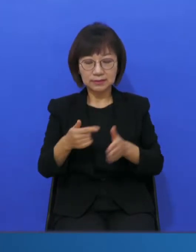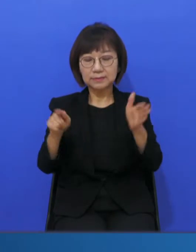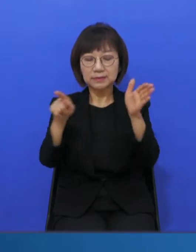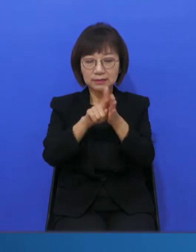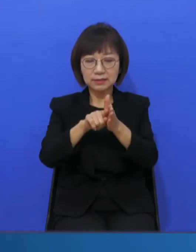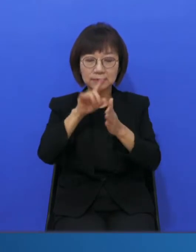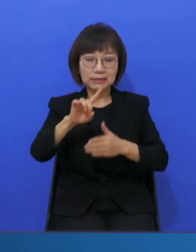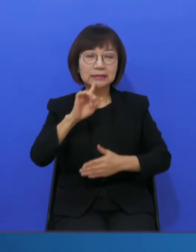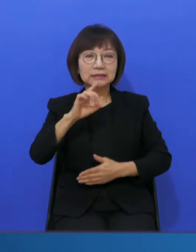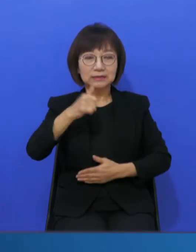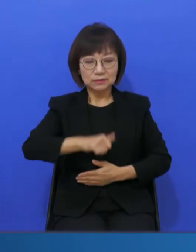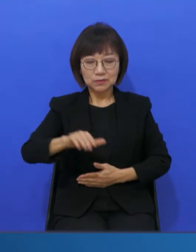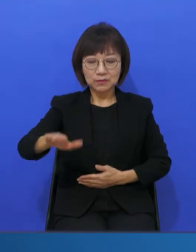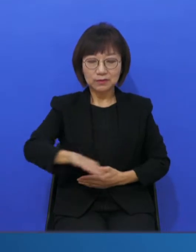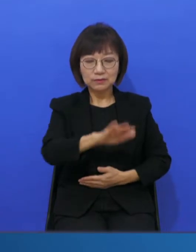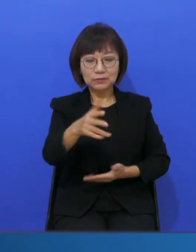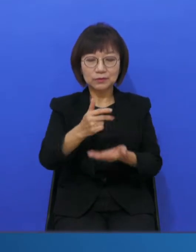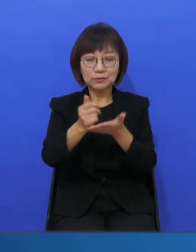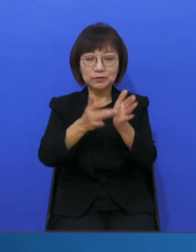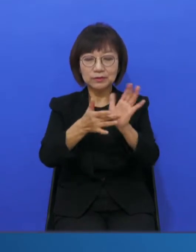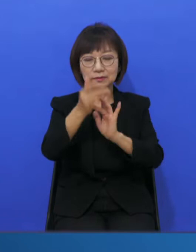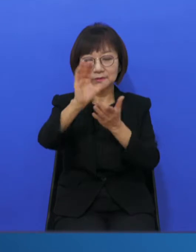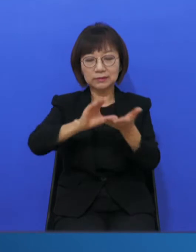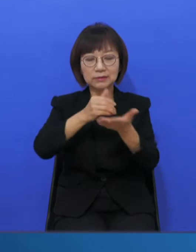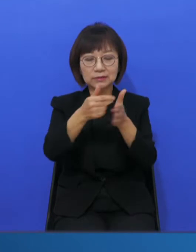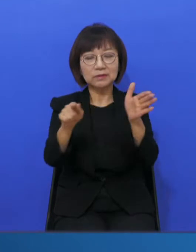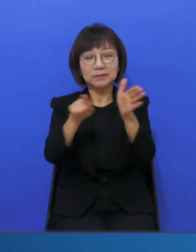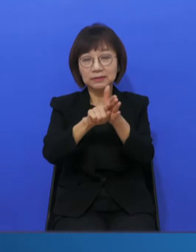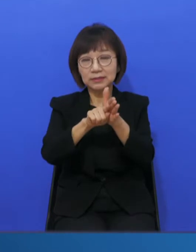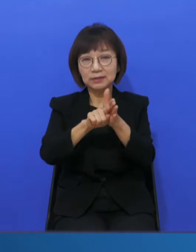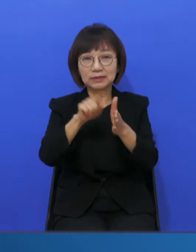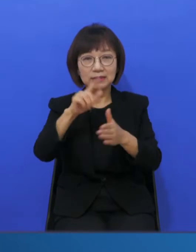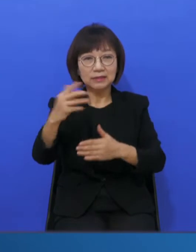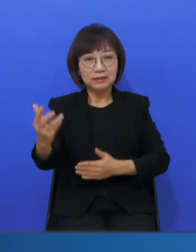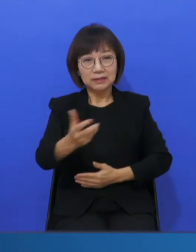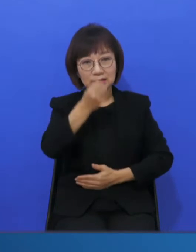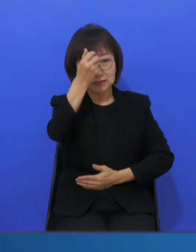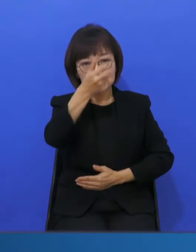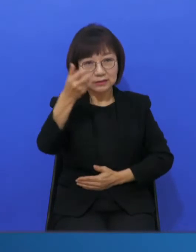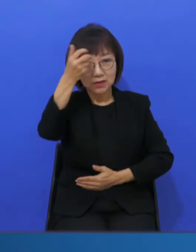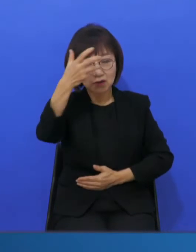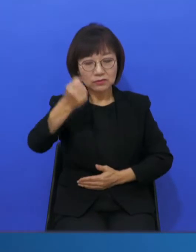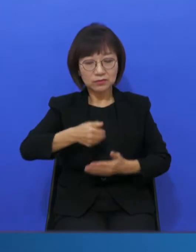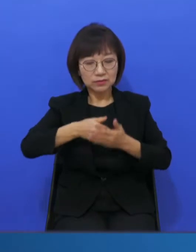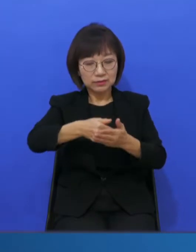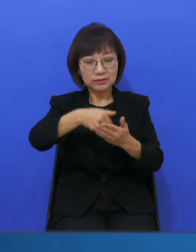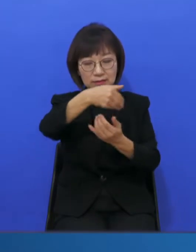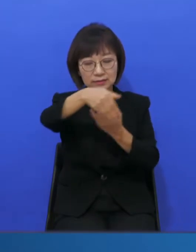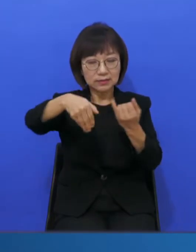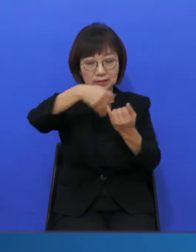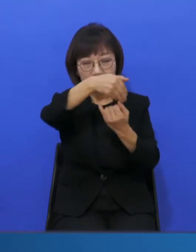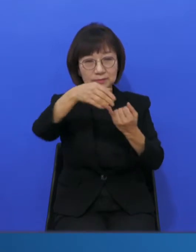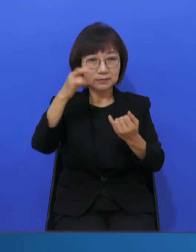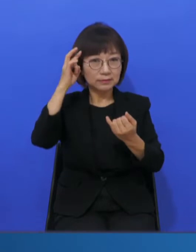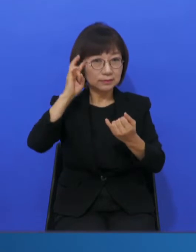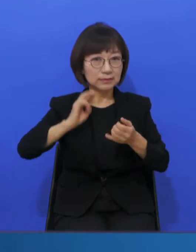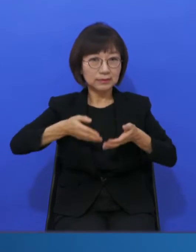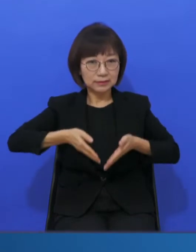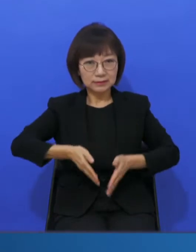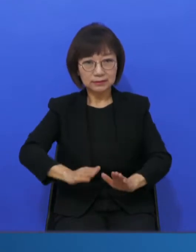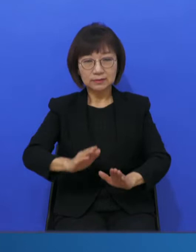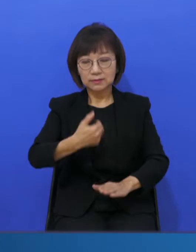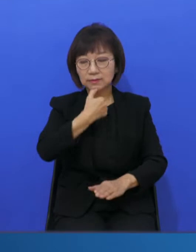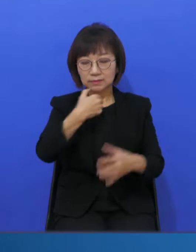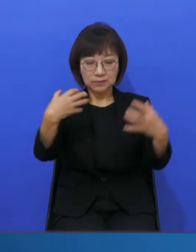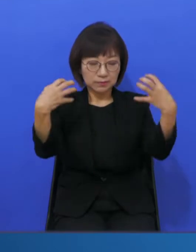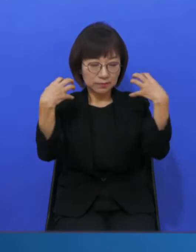아버지를 내가 믿사오며 그 외아들 우리 주 예수 그리스도를 믿사오니 이는 성령으로 잉태하사 동년녀